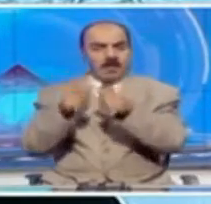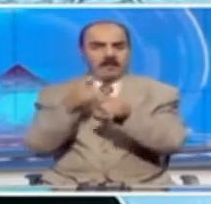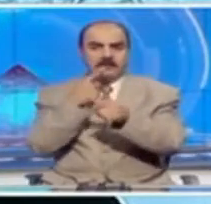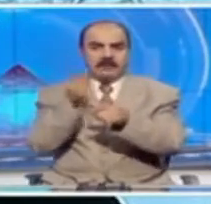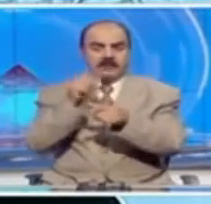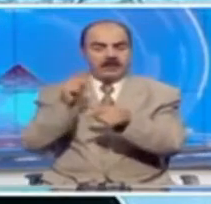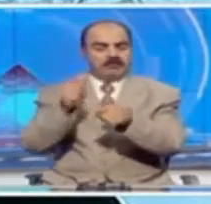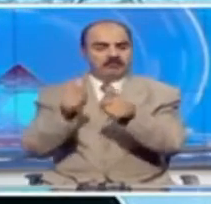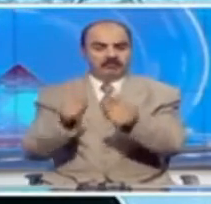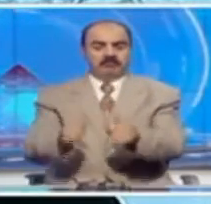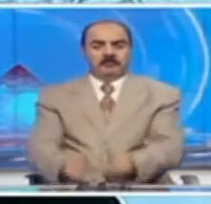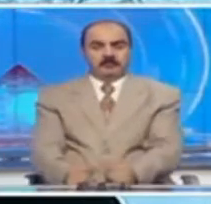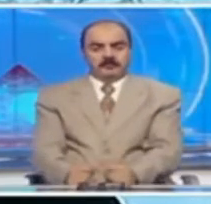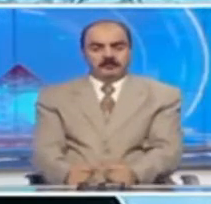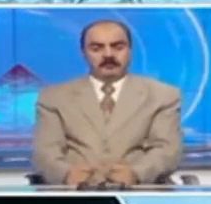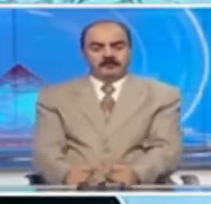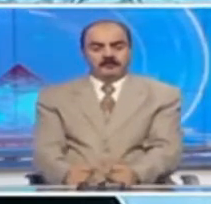سنويا،